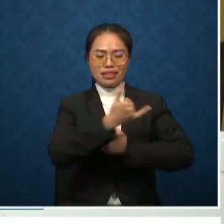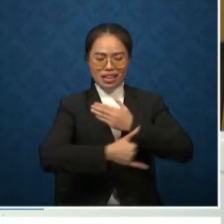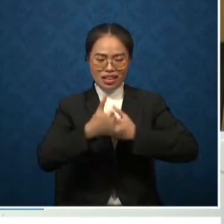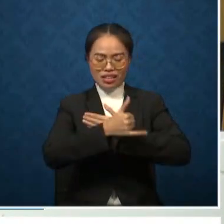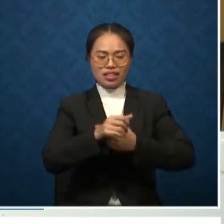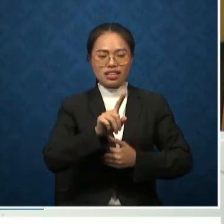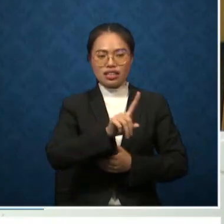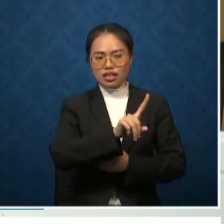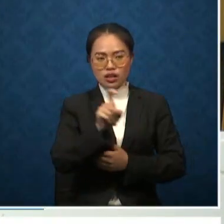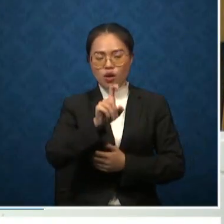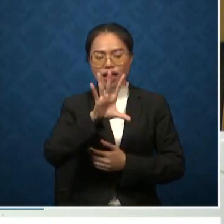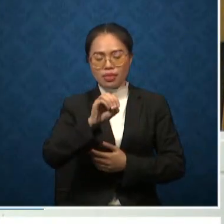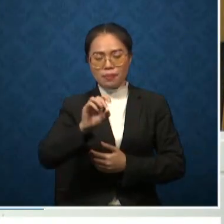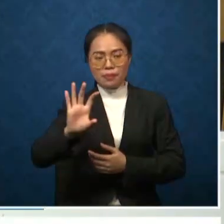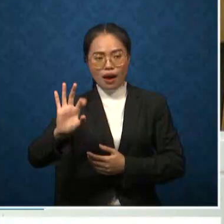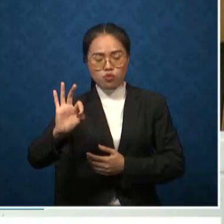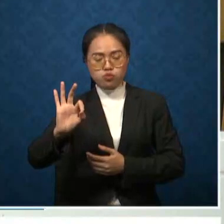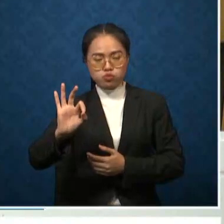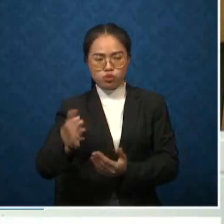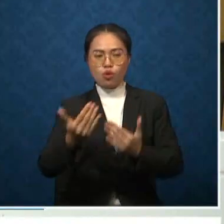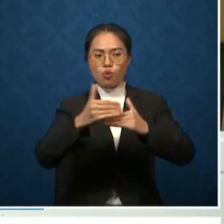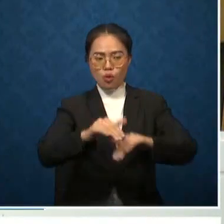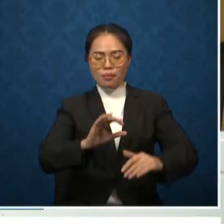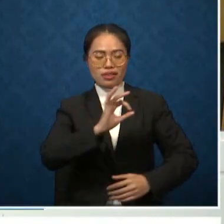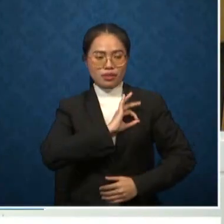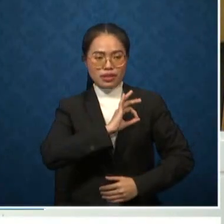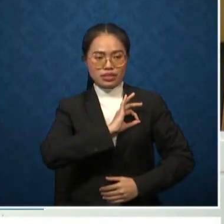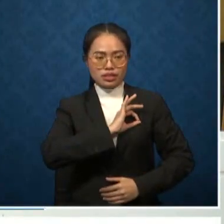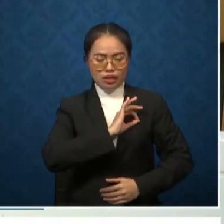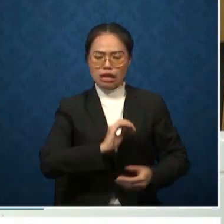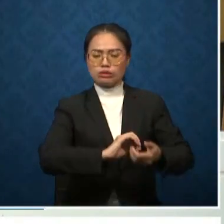งนี้นั้นวัตถุประสงค์หลักก็คือการความร่วมมือระหว่